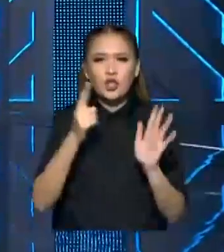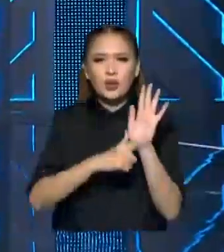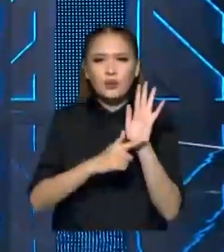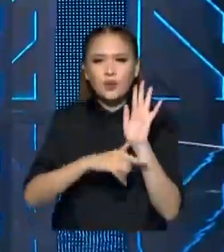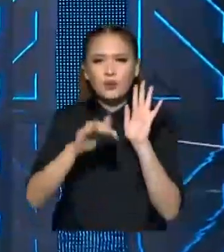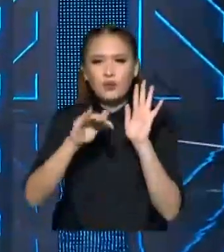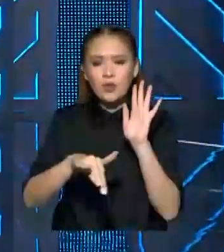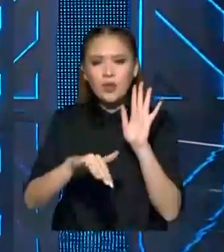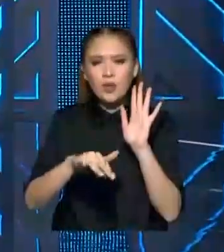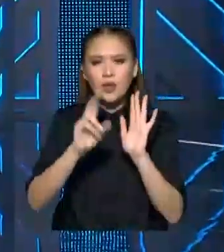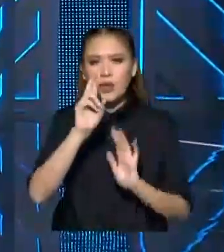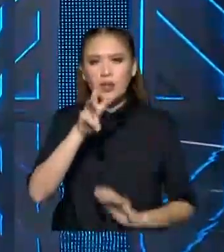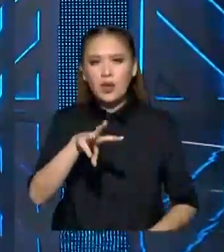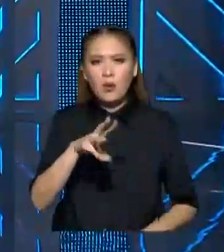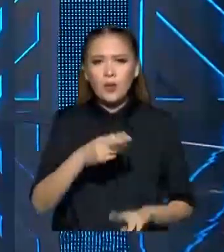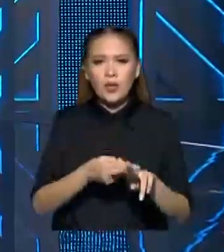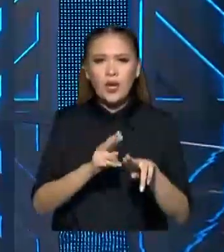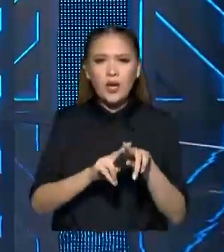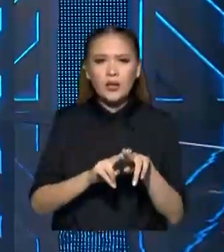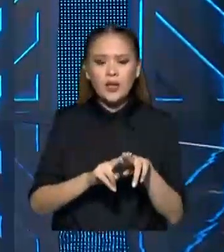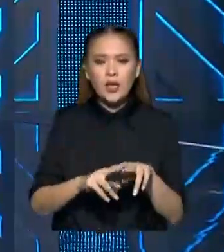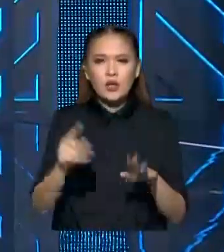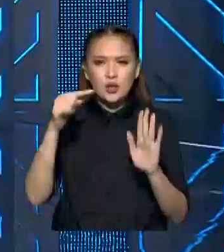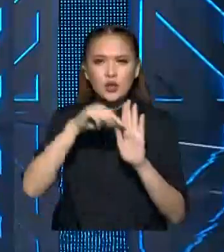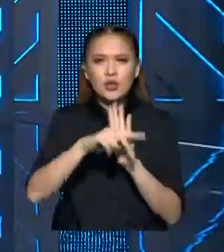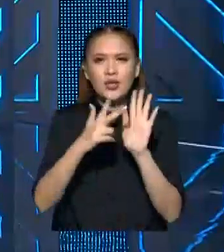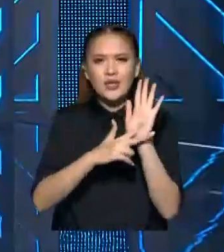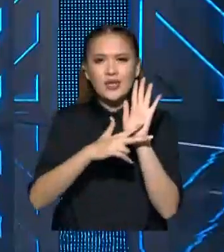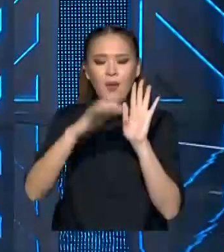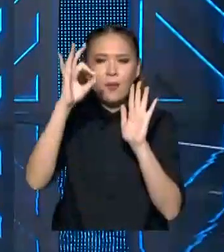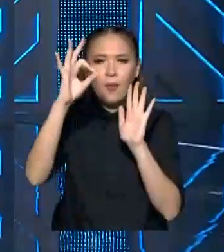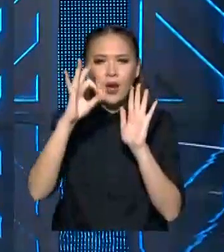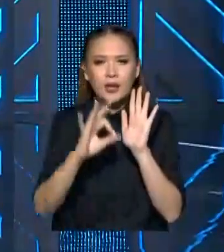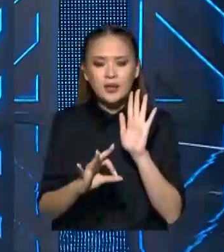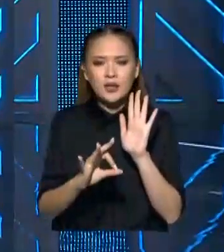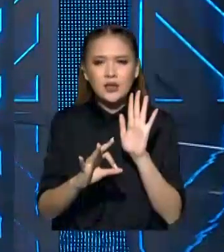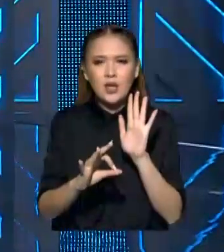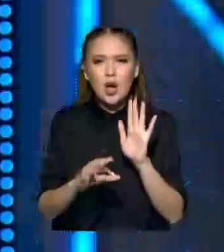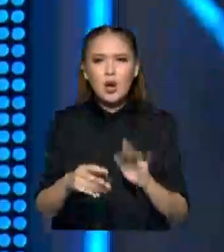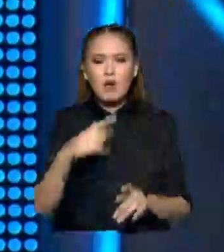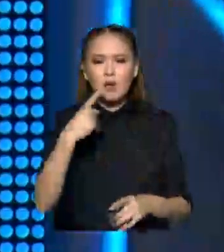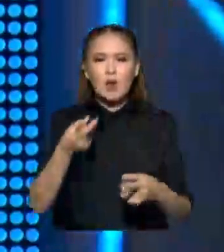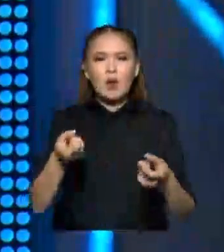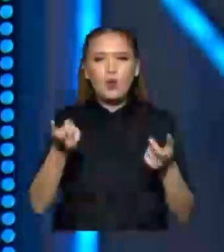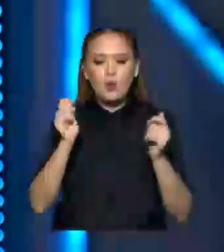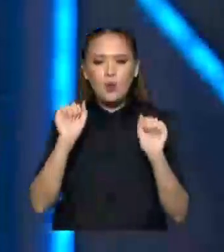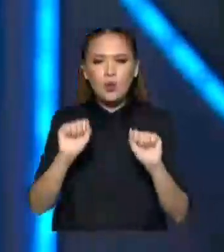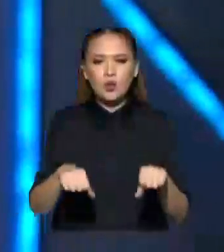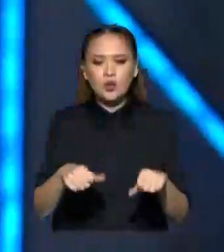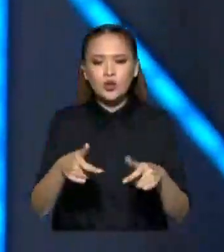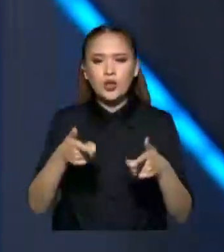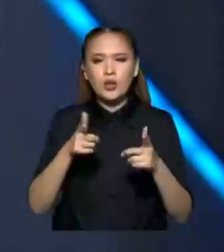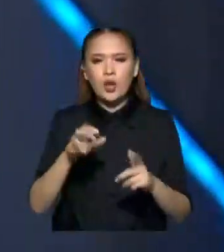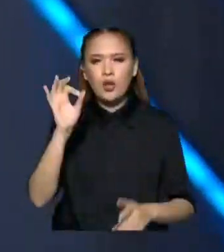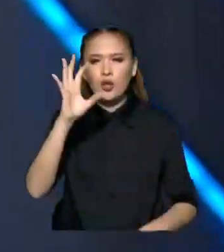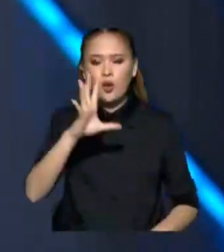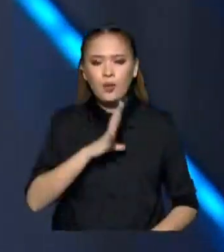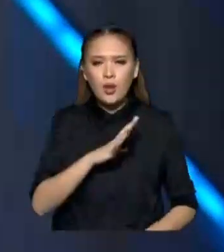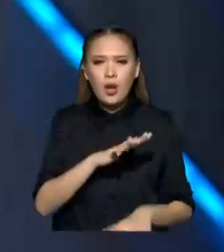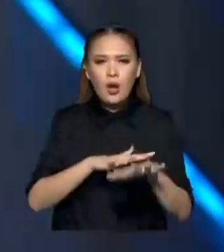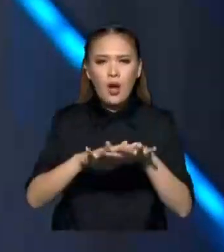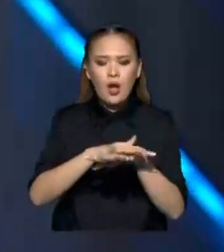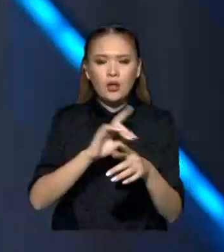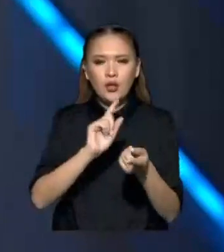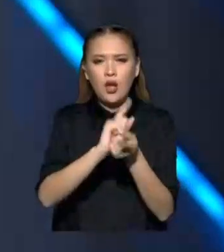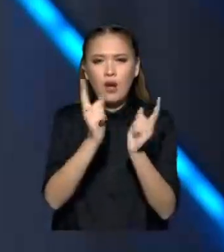мың шақырым. Құзырлы комитет соның 80% нормаға сай деп отыр. Алайда аймақ халқы қысқаша басқаша